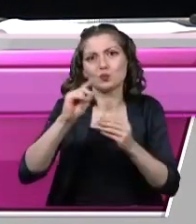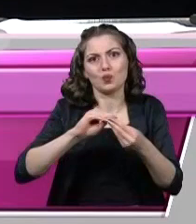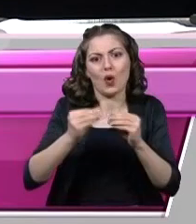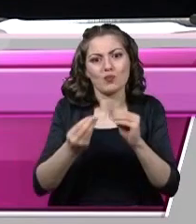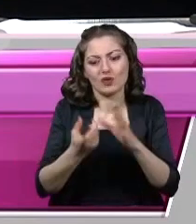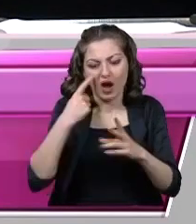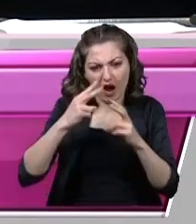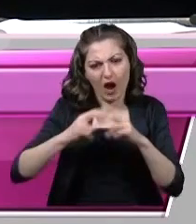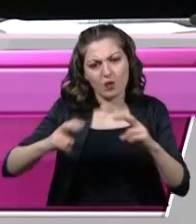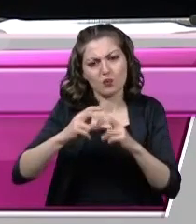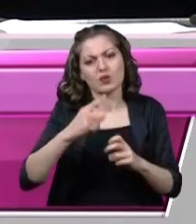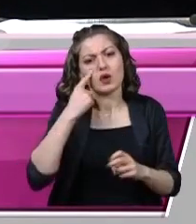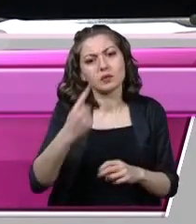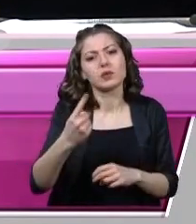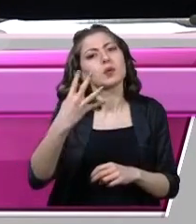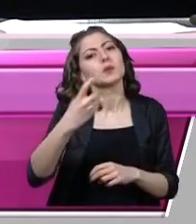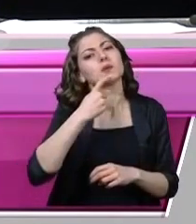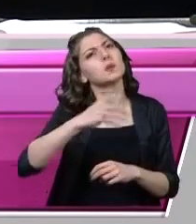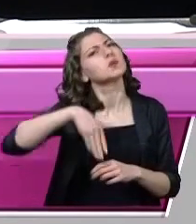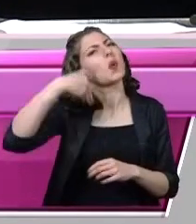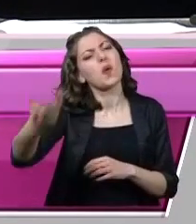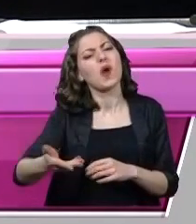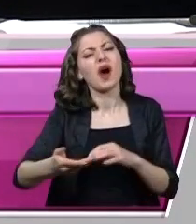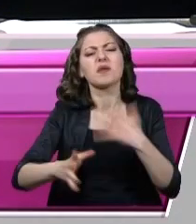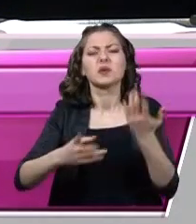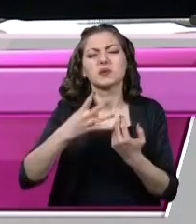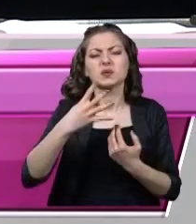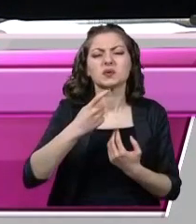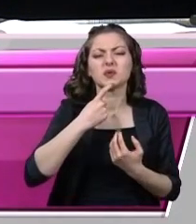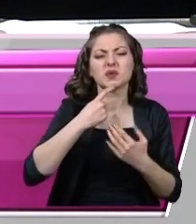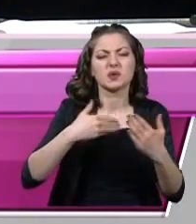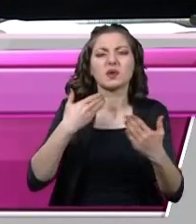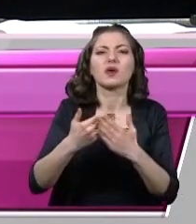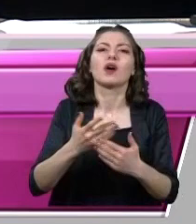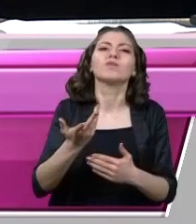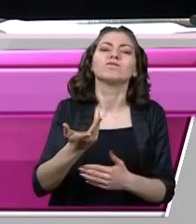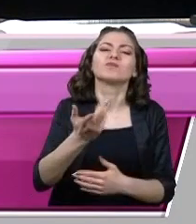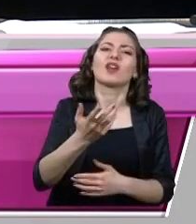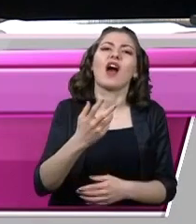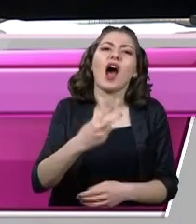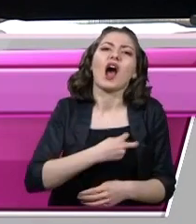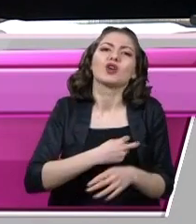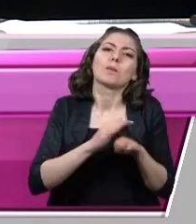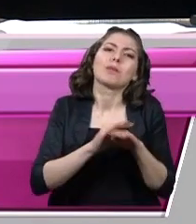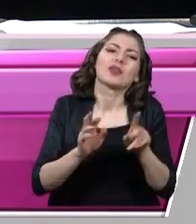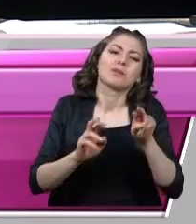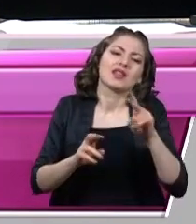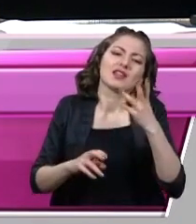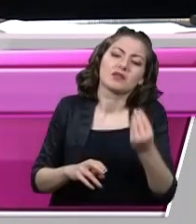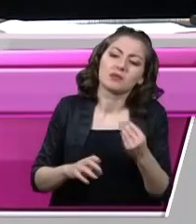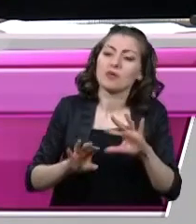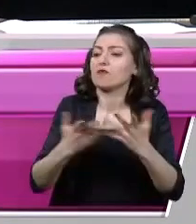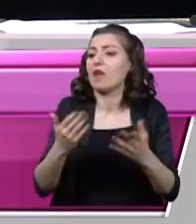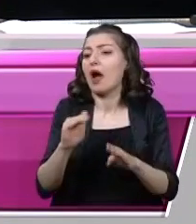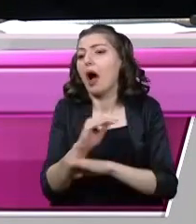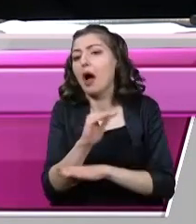işte araştırmalar gösteriyor ki Dört yılın sonunda Maximum Dört yılın sonunda aşk sona eriyor Ondan sonra kalıyor Belki bir